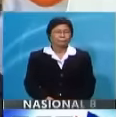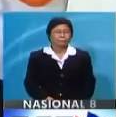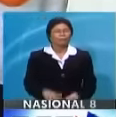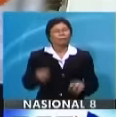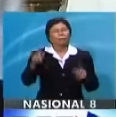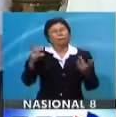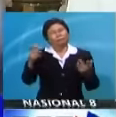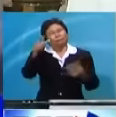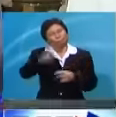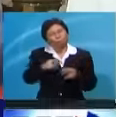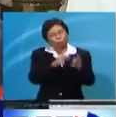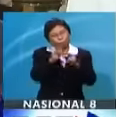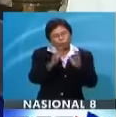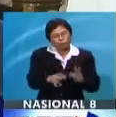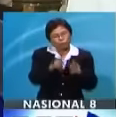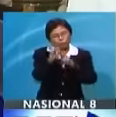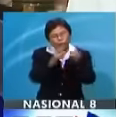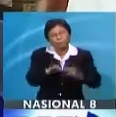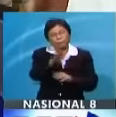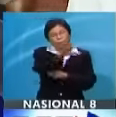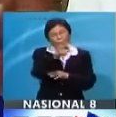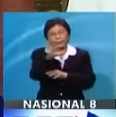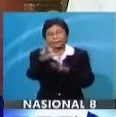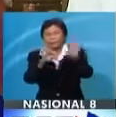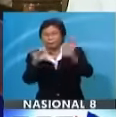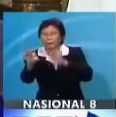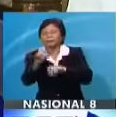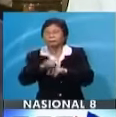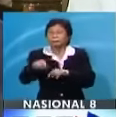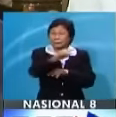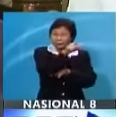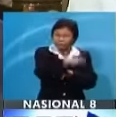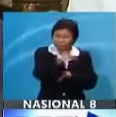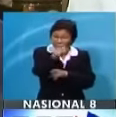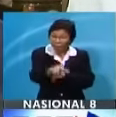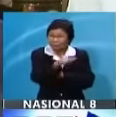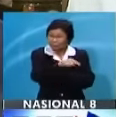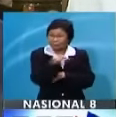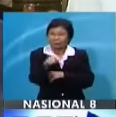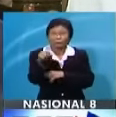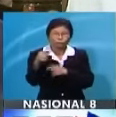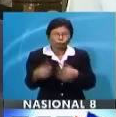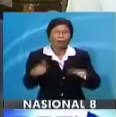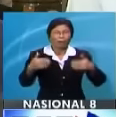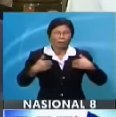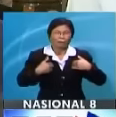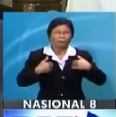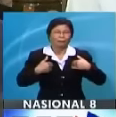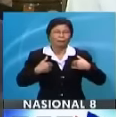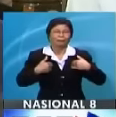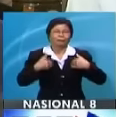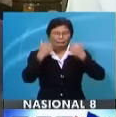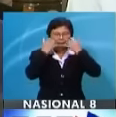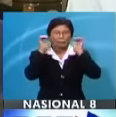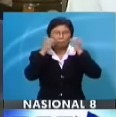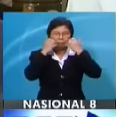Orang-orang yang usahawan-usahawan yang kita pilih ni adalah mereka-mereka yang telah ada kapasiti